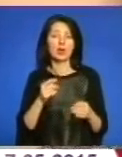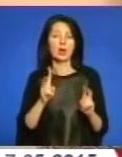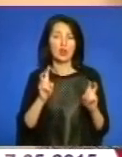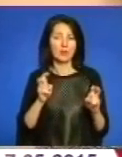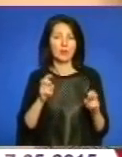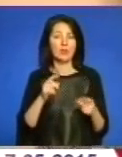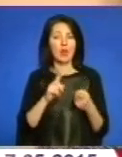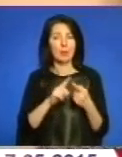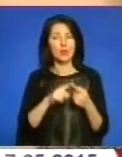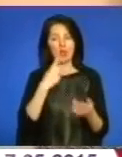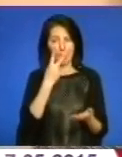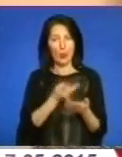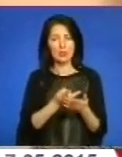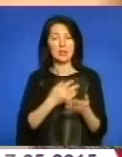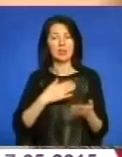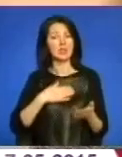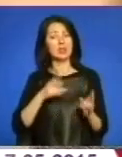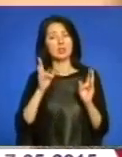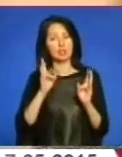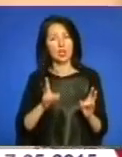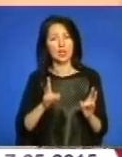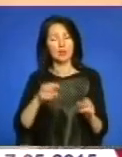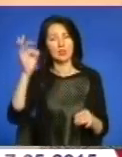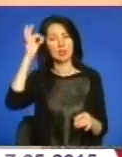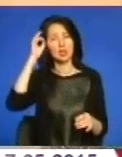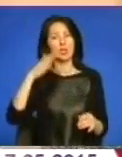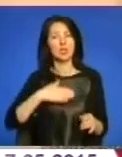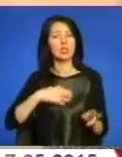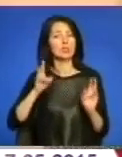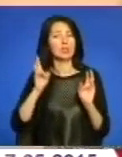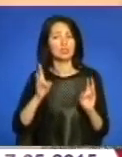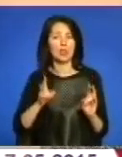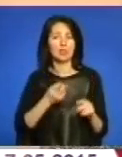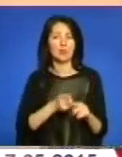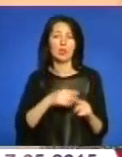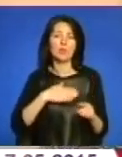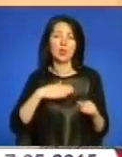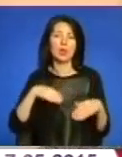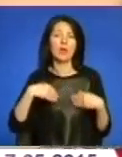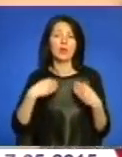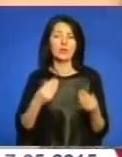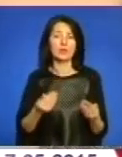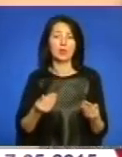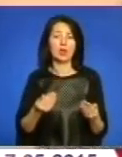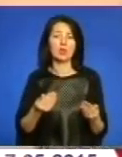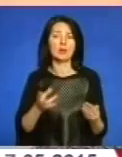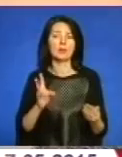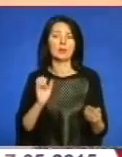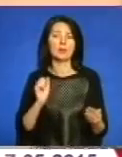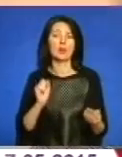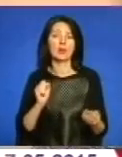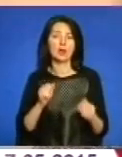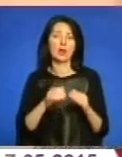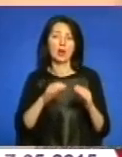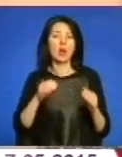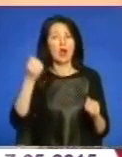це показати наші жертви, згадати наші жертви, які ми поклали на алтар перемоги.